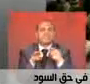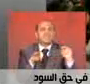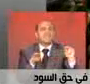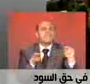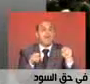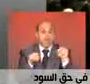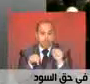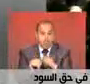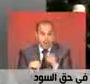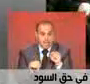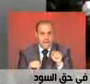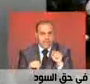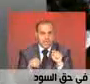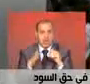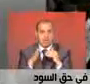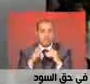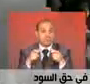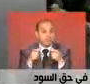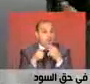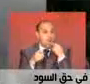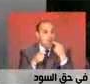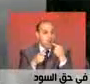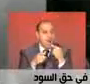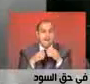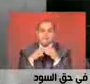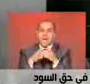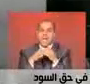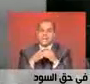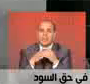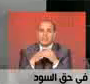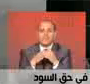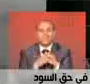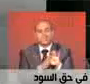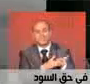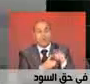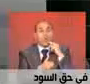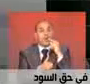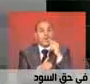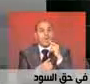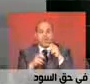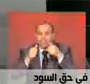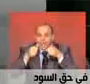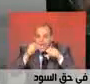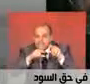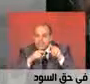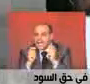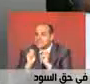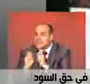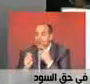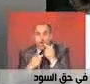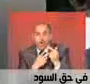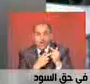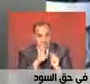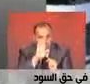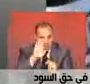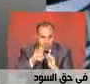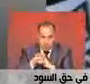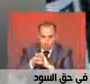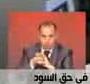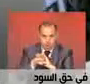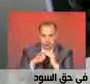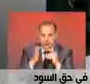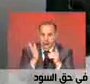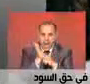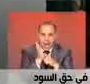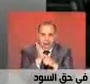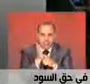المرة سيكون تجاوب السلطة مع هذه المطالب تحت المحك حسب المحللين السياسيين، خاصة فيما يتعلق بانتهاك